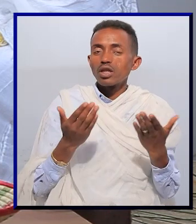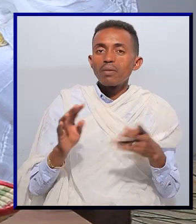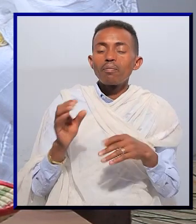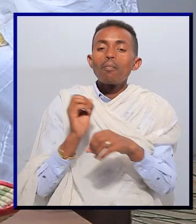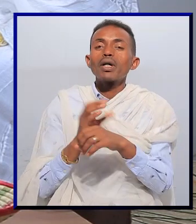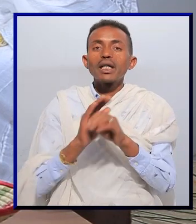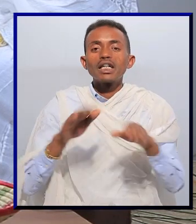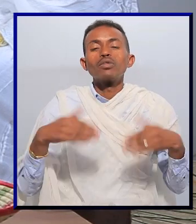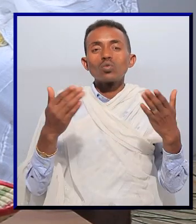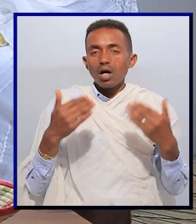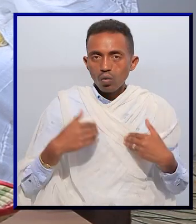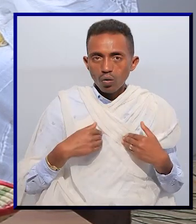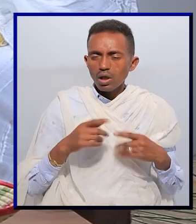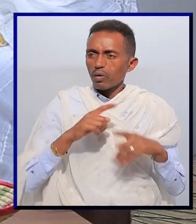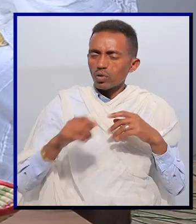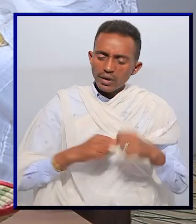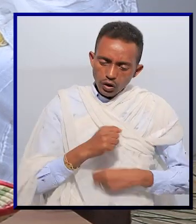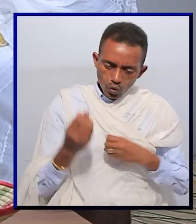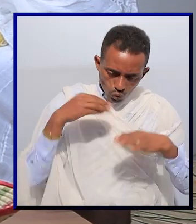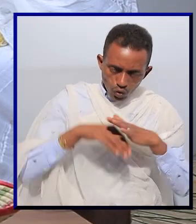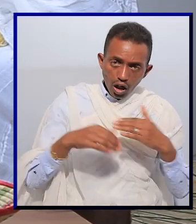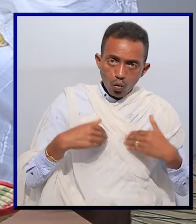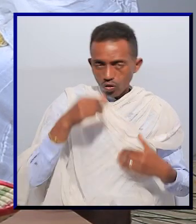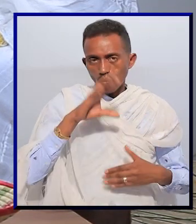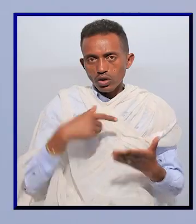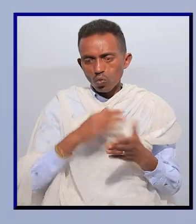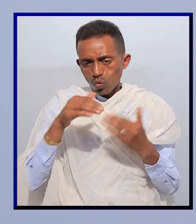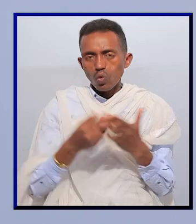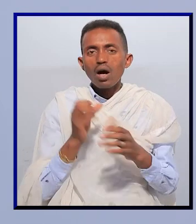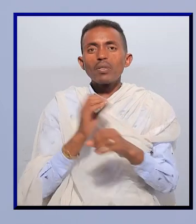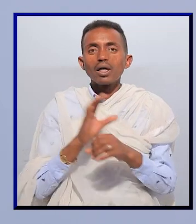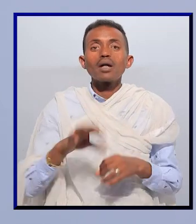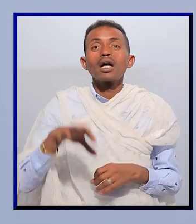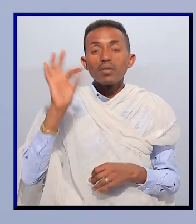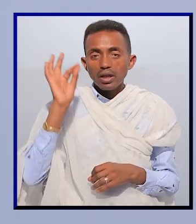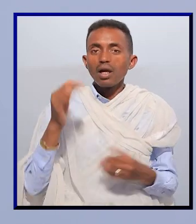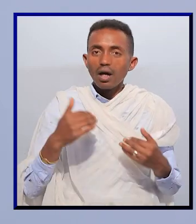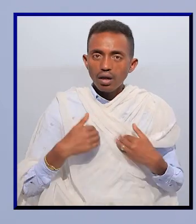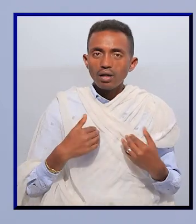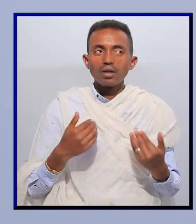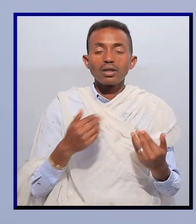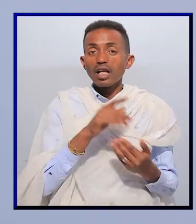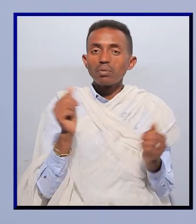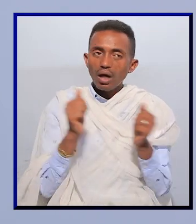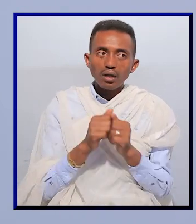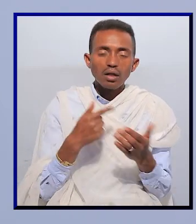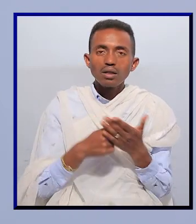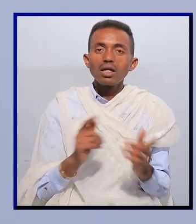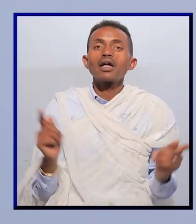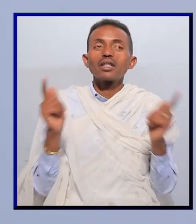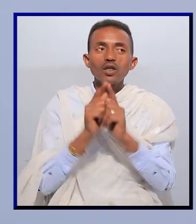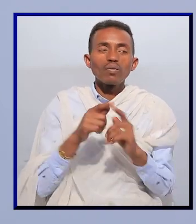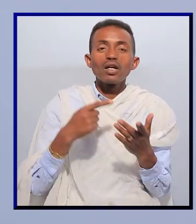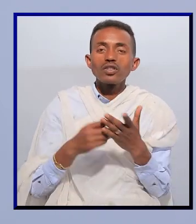ምክር ይሰጣሉ በተለያየ ጭንቀት ውስጥ የገቡ ወንድሞች እህቶች ያንን ምክር ይሰጧቸዋል አለና እንደው እዚህ ከእናንተም ጋር